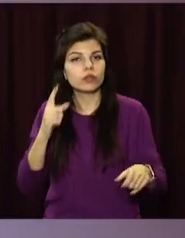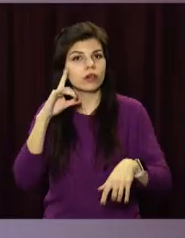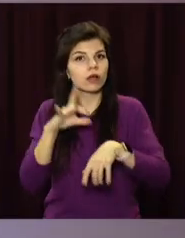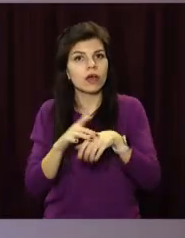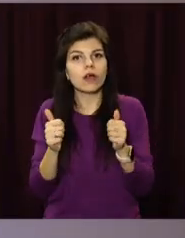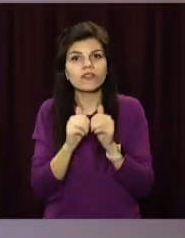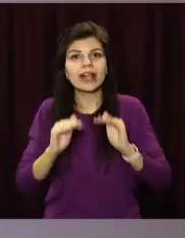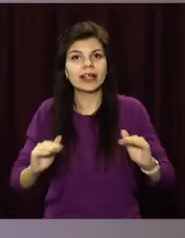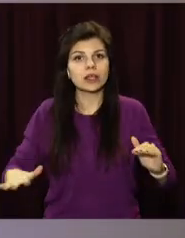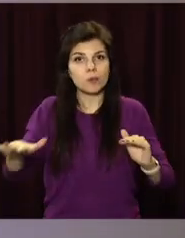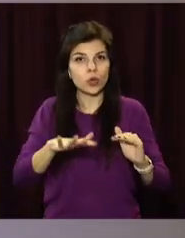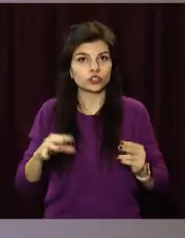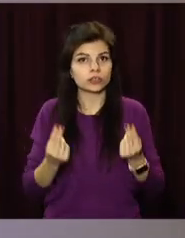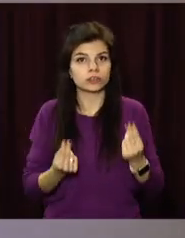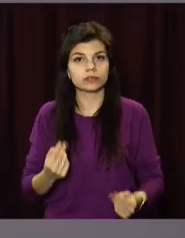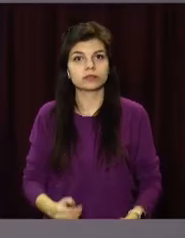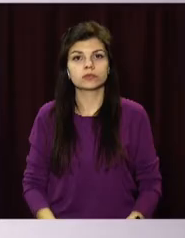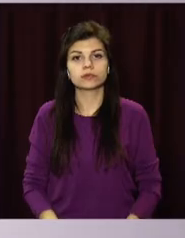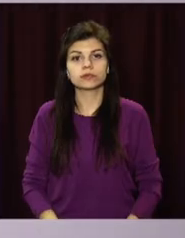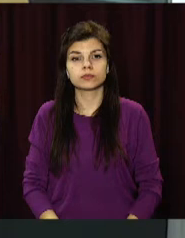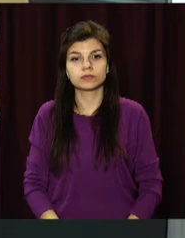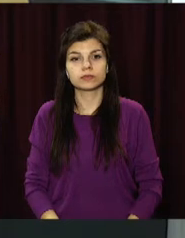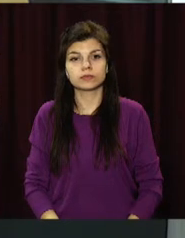біля дитмайданчиків.